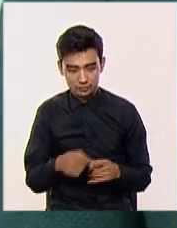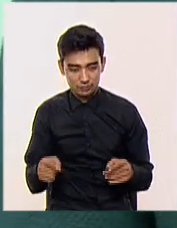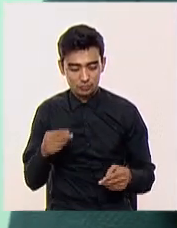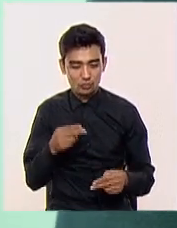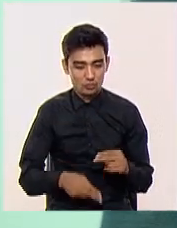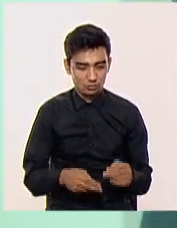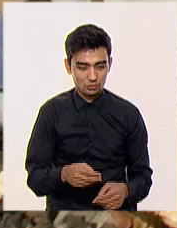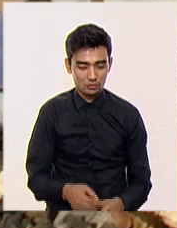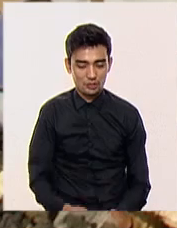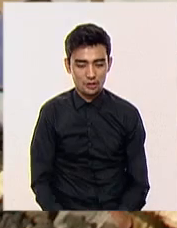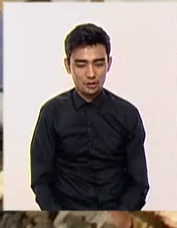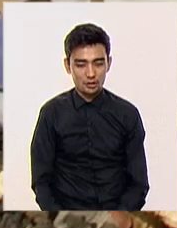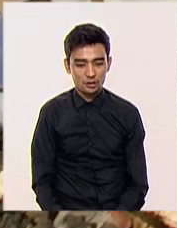работы.